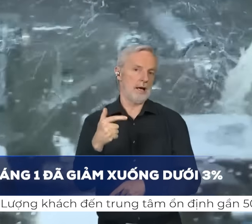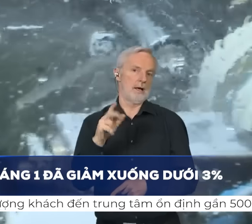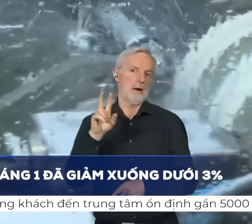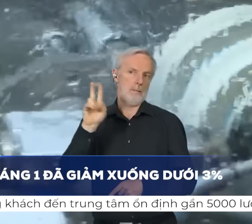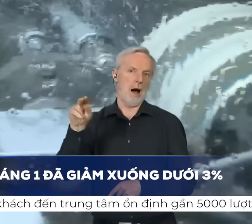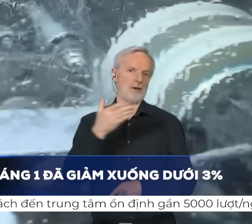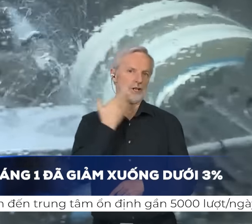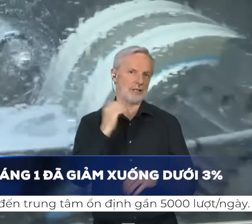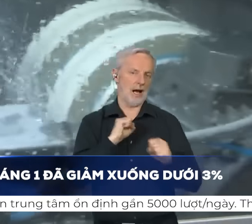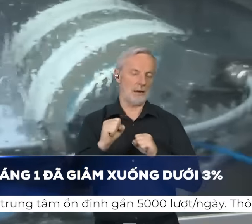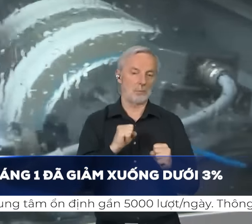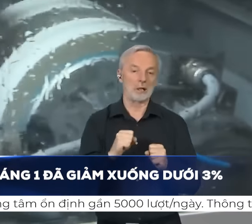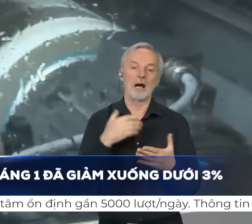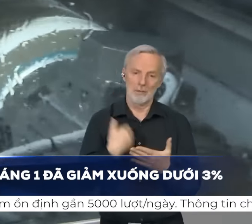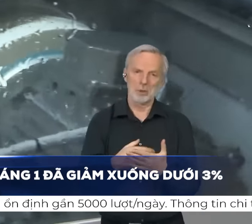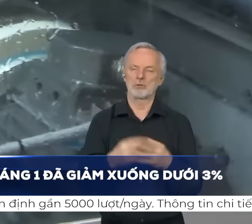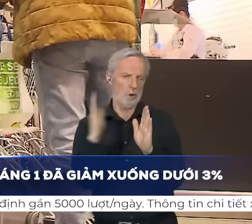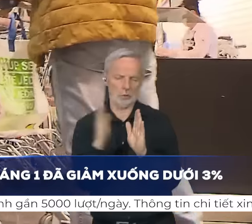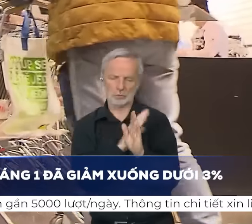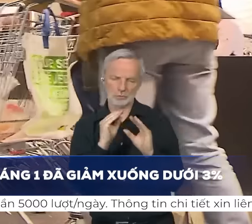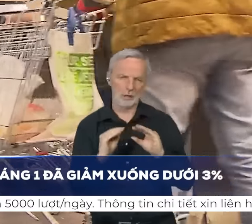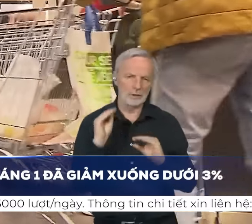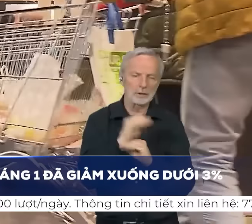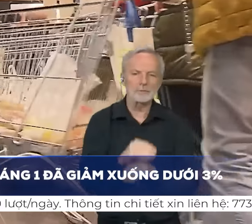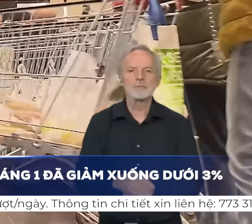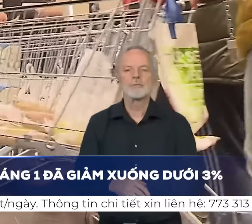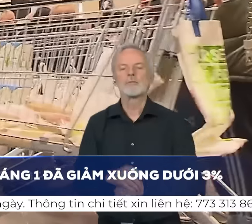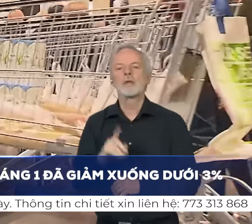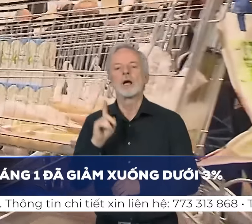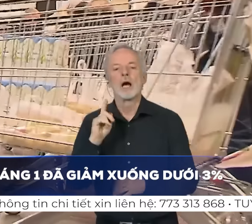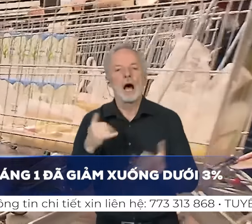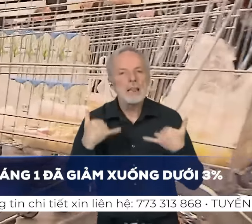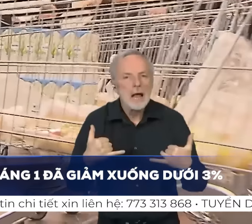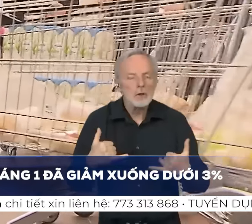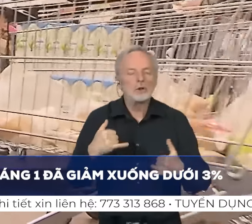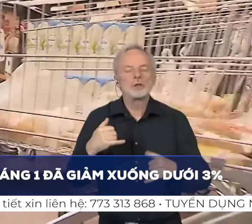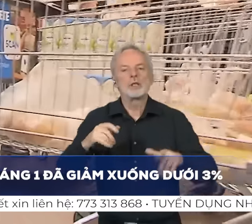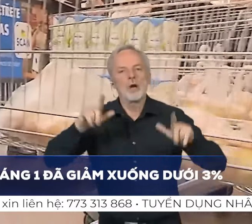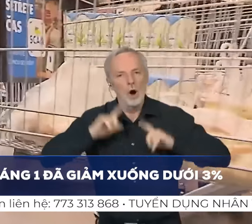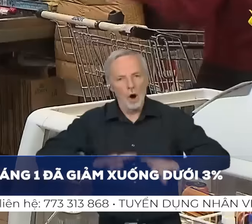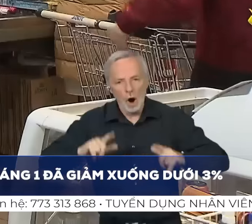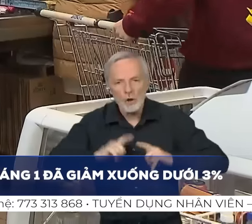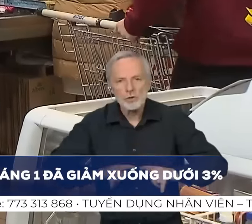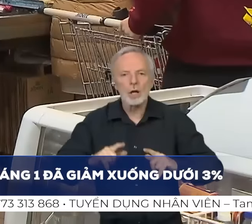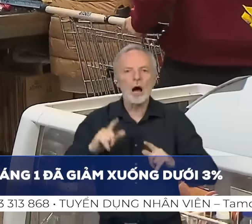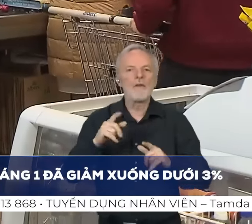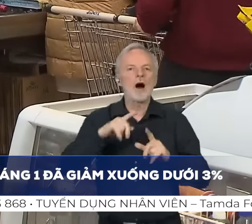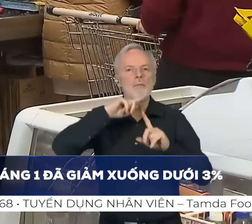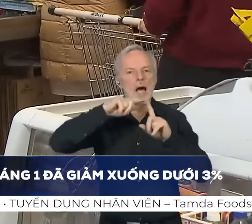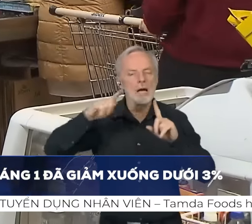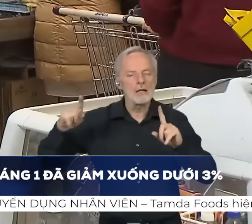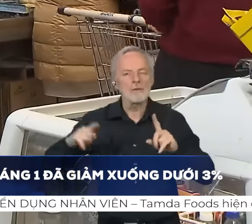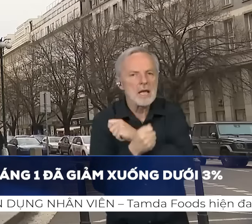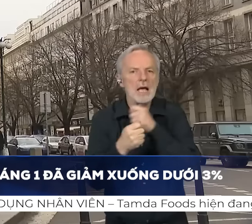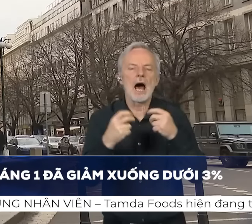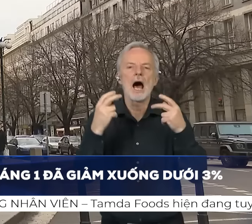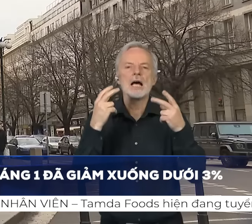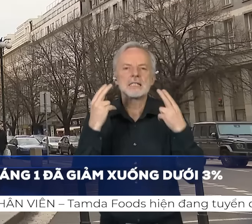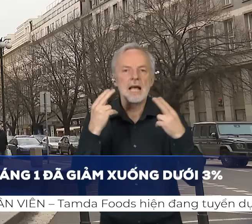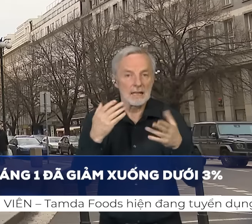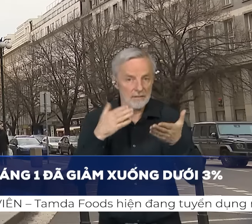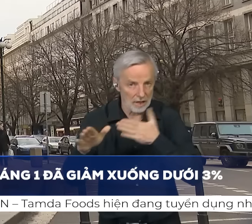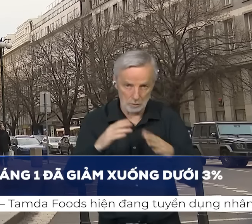10 kurun. Theo ước tính, lạm phát năm nay sẽ quay trở lại mức từ khoảng 2-3%, tức là về mức như trước khủng hoảng năng lượng. Do đó, các chuyên gia kỳ vọng